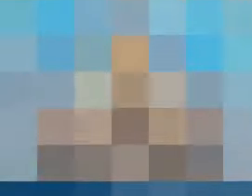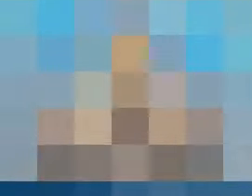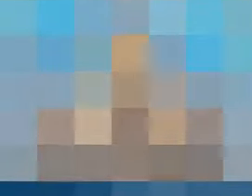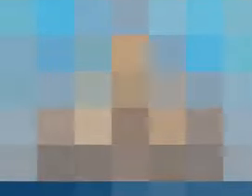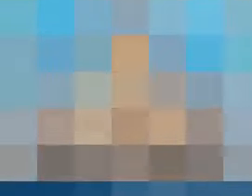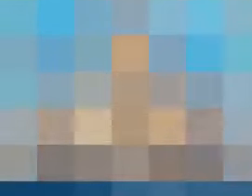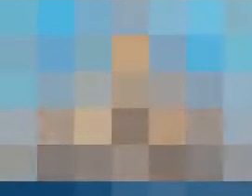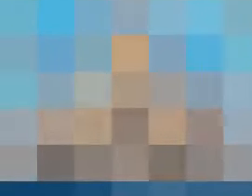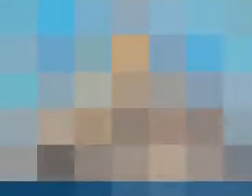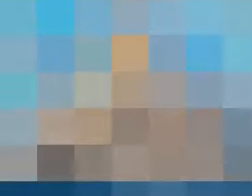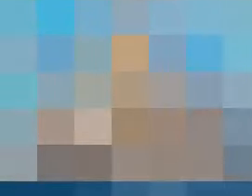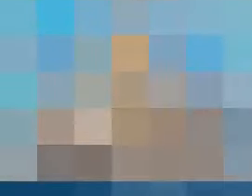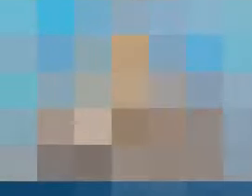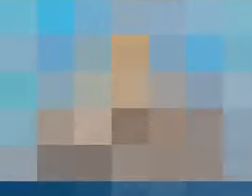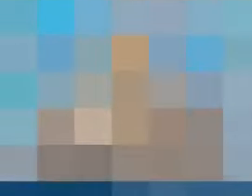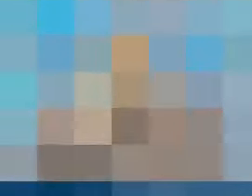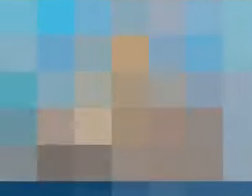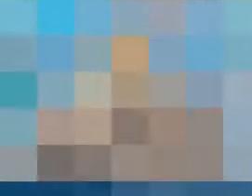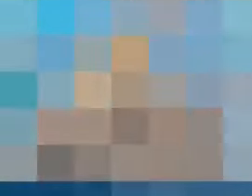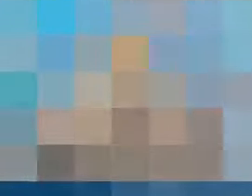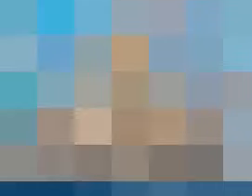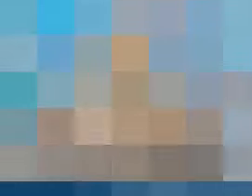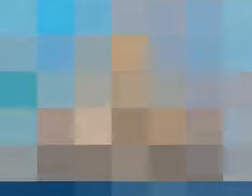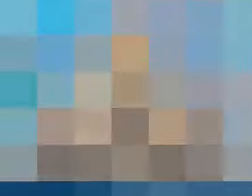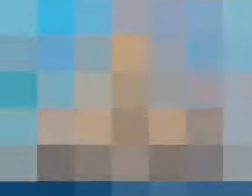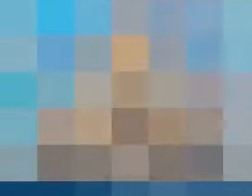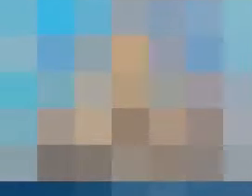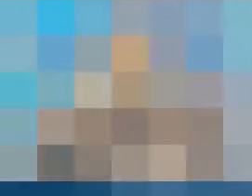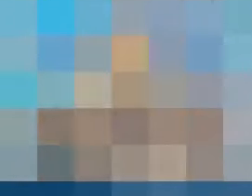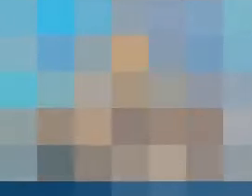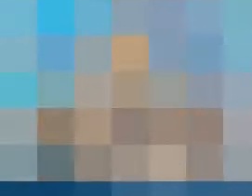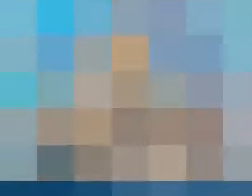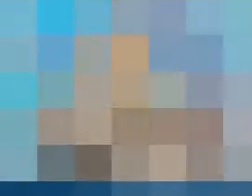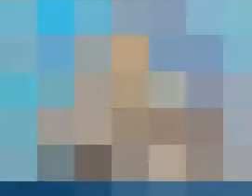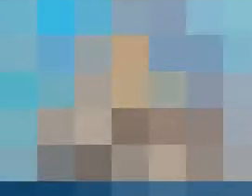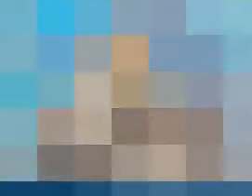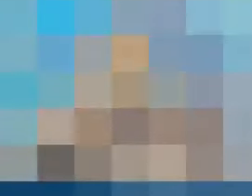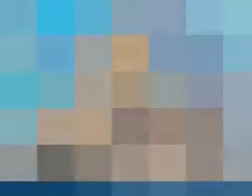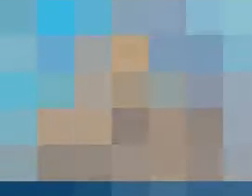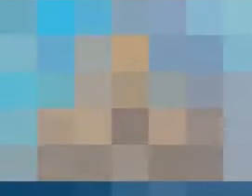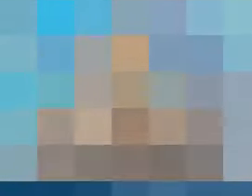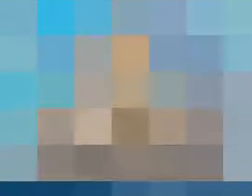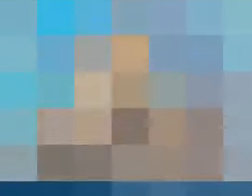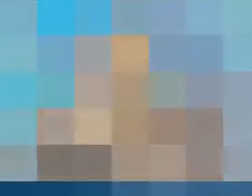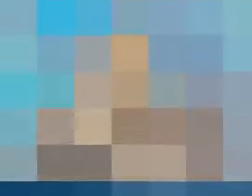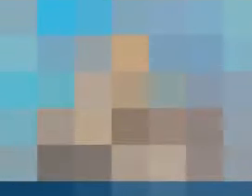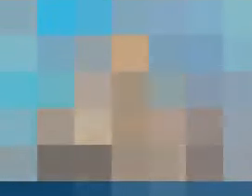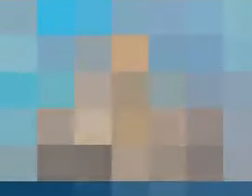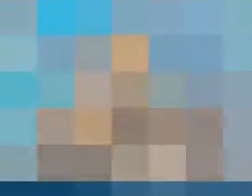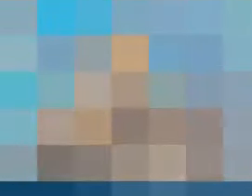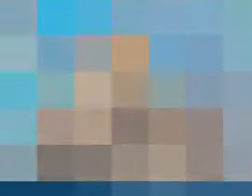أعلنت السلطات الصحية في قطاع غزة ارتكاب الاحتلال الإسرائيلي 8 مجازر خلال الساعات 24